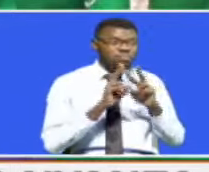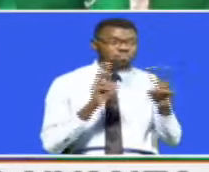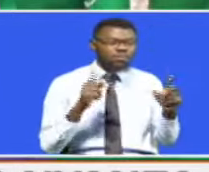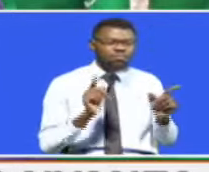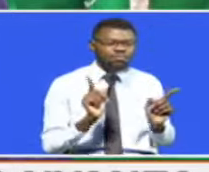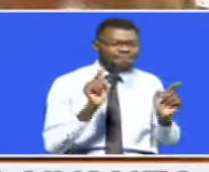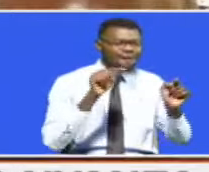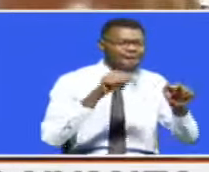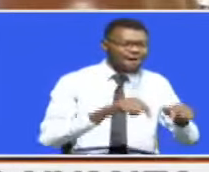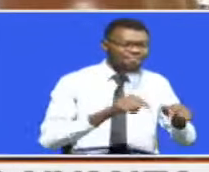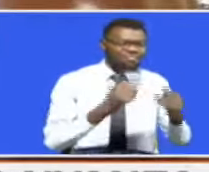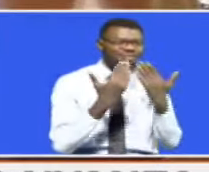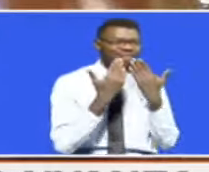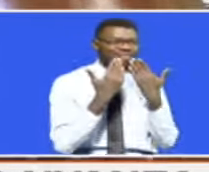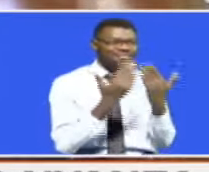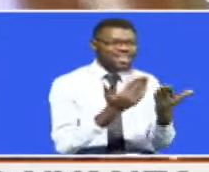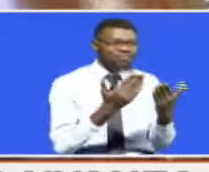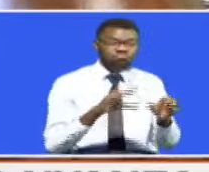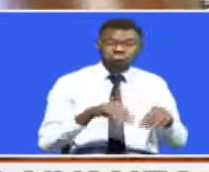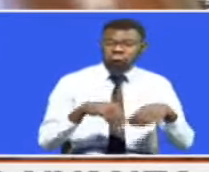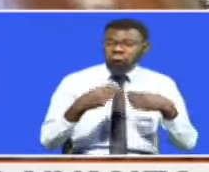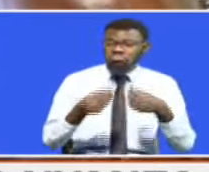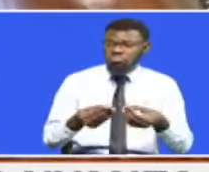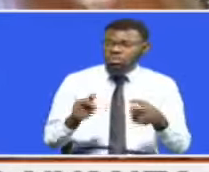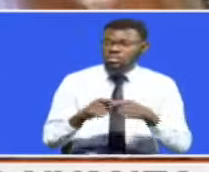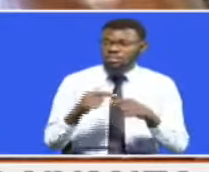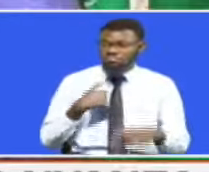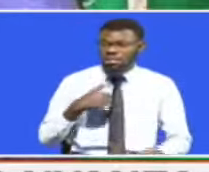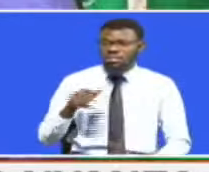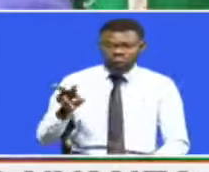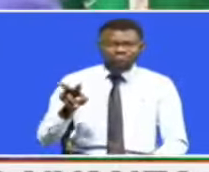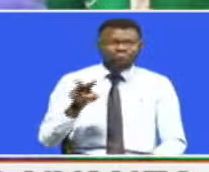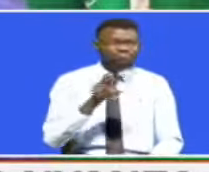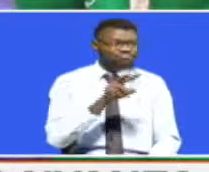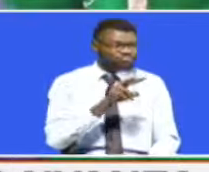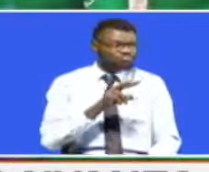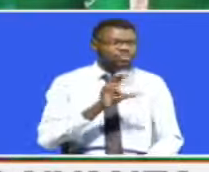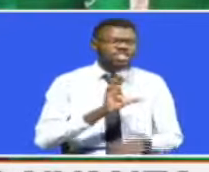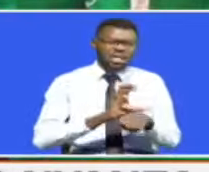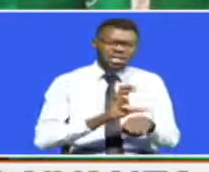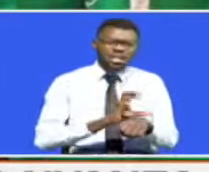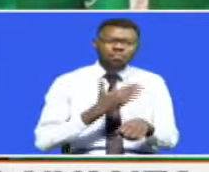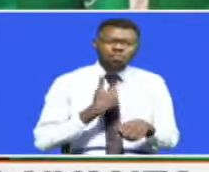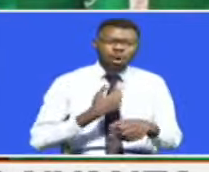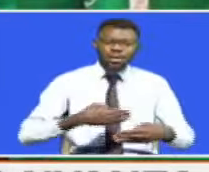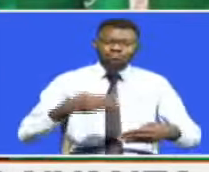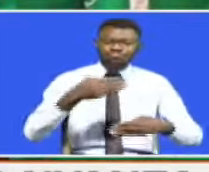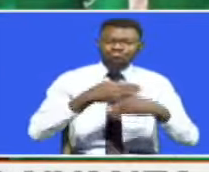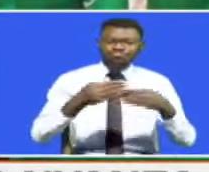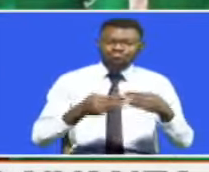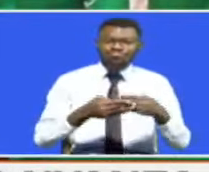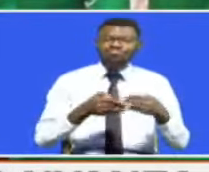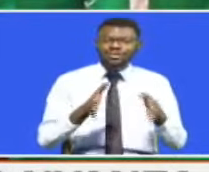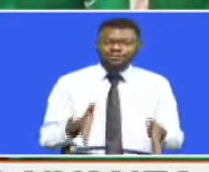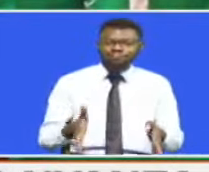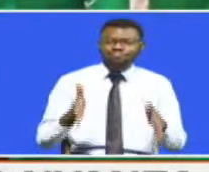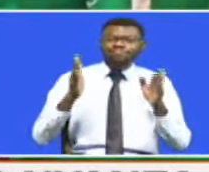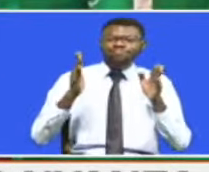hii Thanksgiving, tuangalia hii kanisa tuanzishe, na